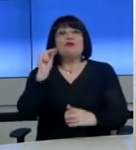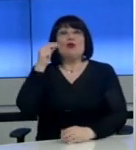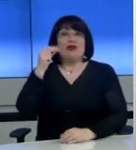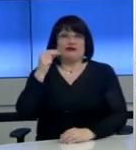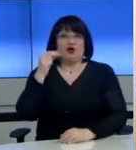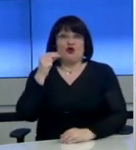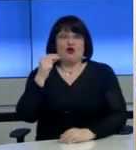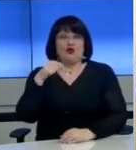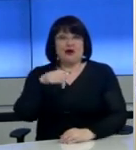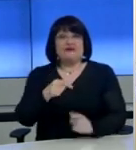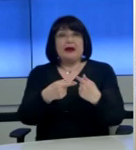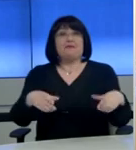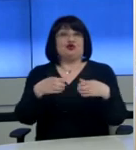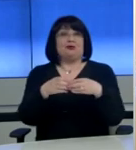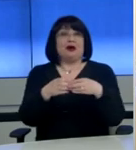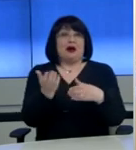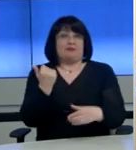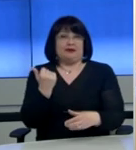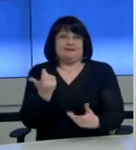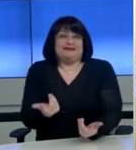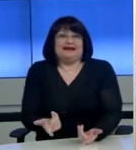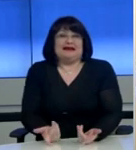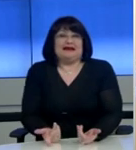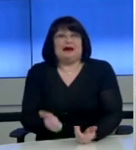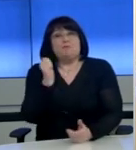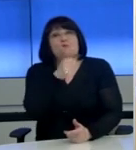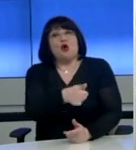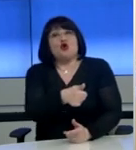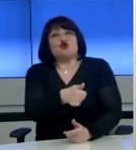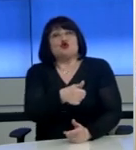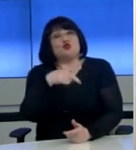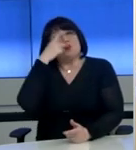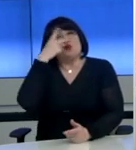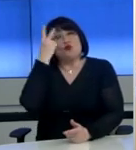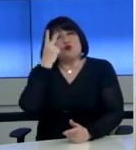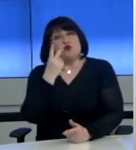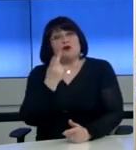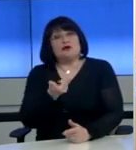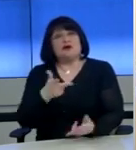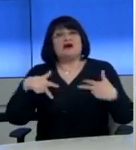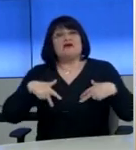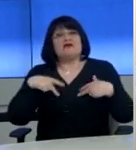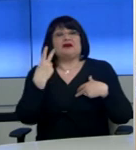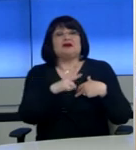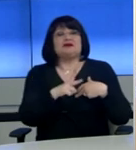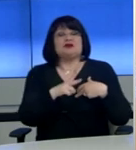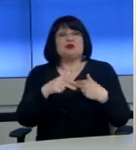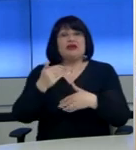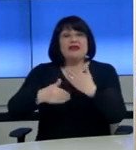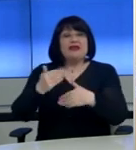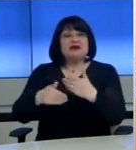στην Προανακριτική Επιτροπή. Ερήμην του κ. Μητσοτάκη και του Στρατηγικού του Επιτελείου και της κυβερνήσεως γίνεται όλη